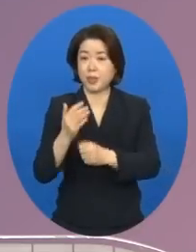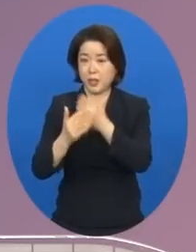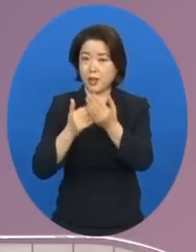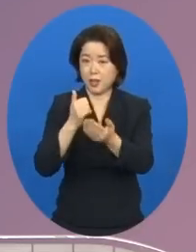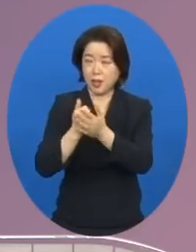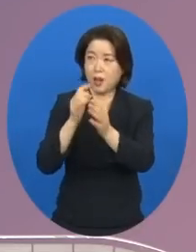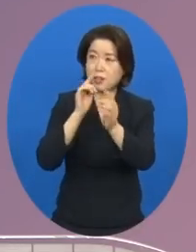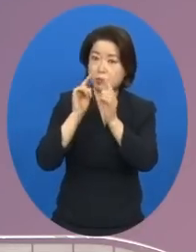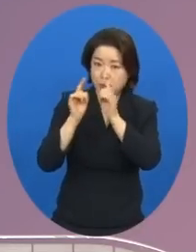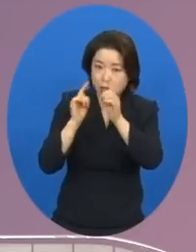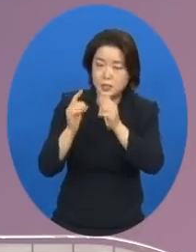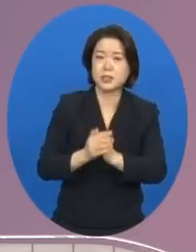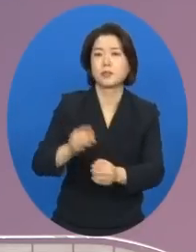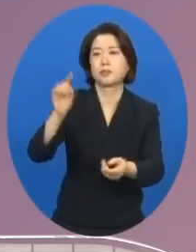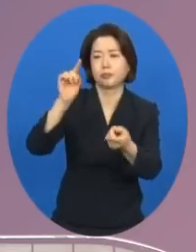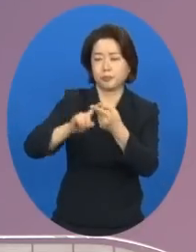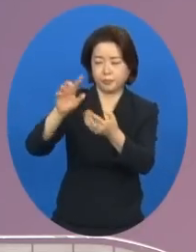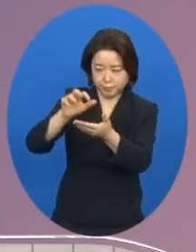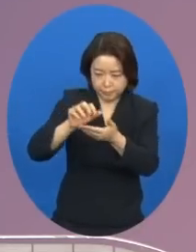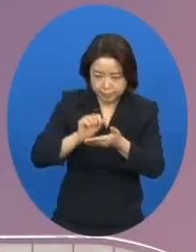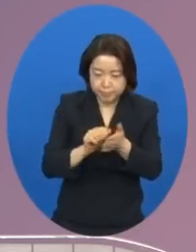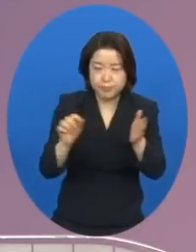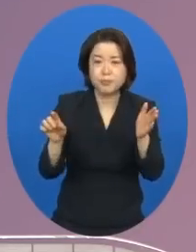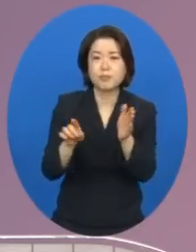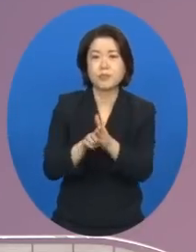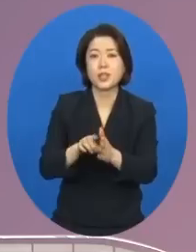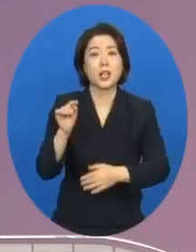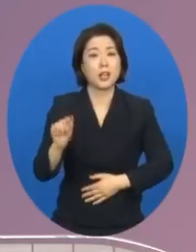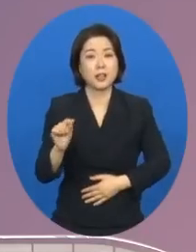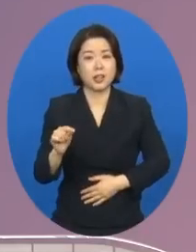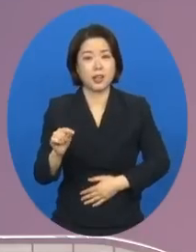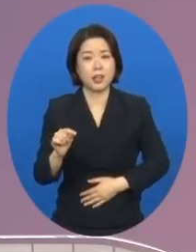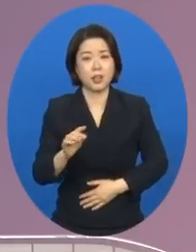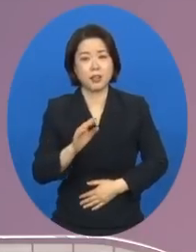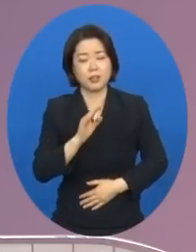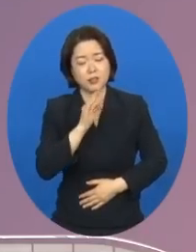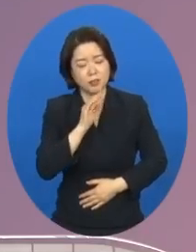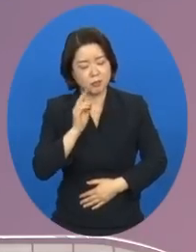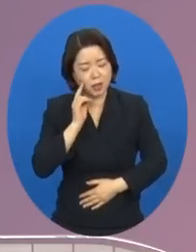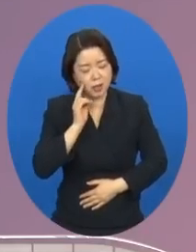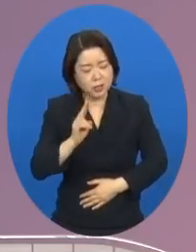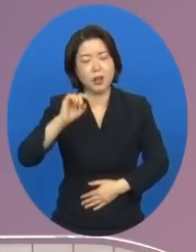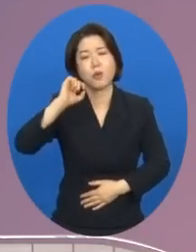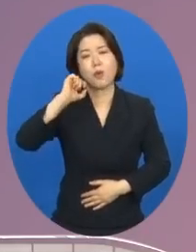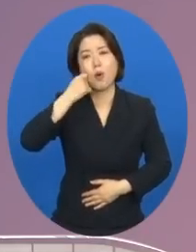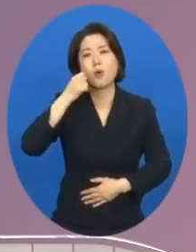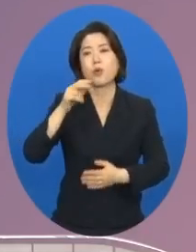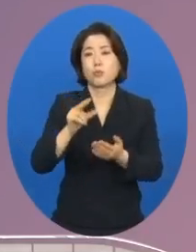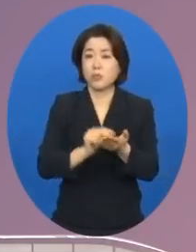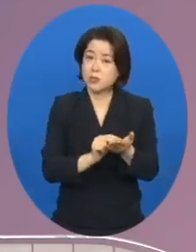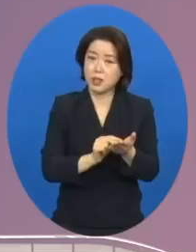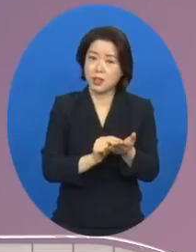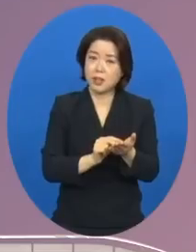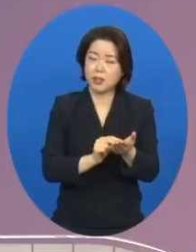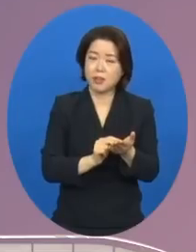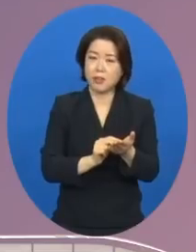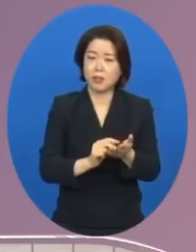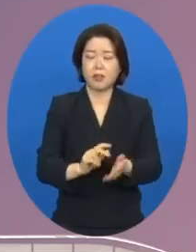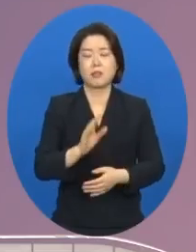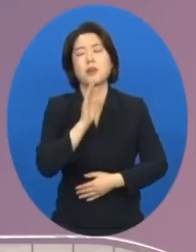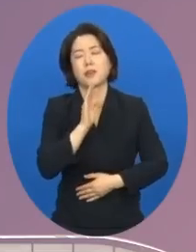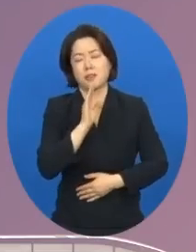하나님의 말씀을 그대로 믿는다는 게 그렇게 심각하고 어려운 문제인가?